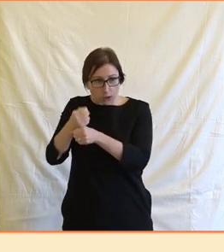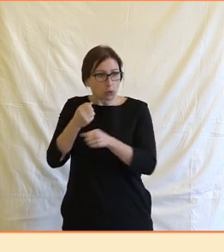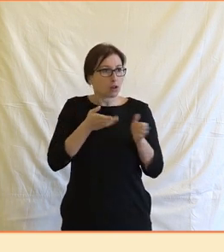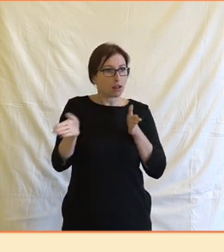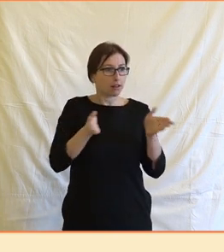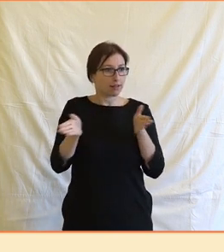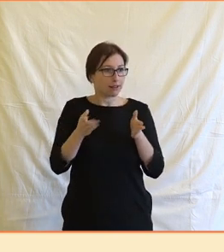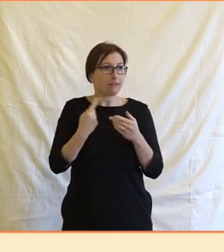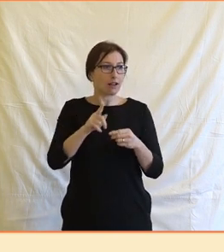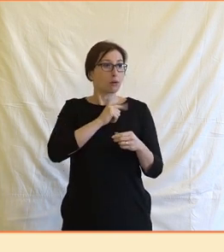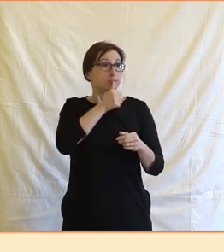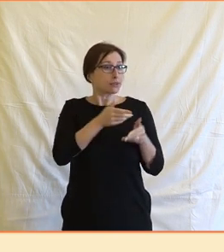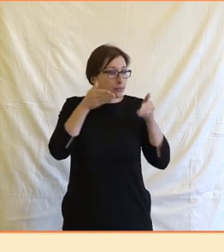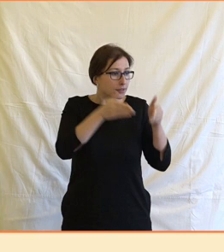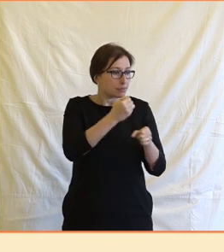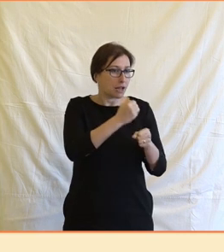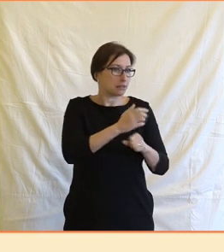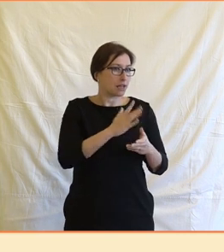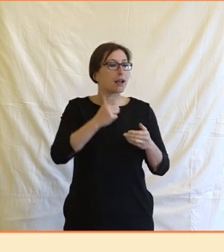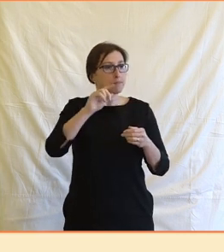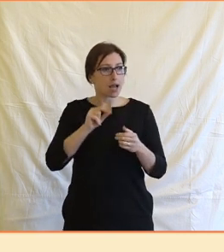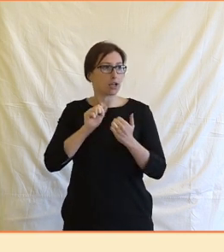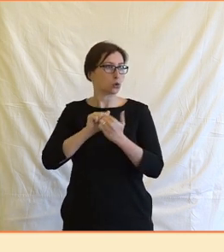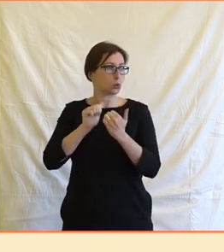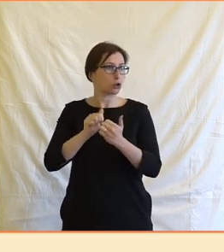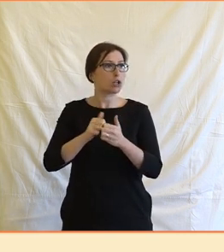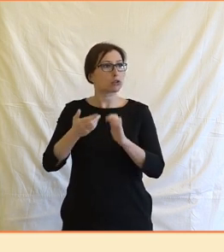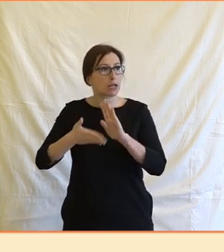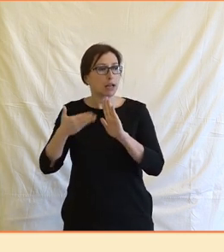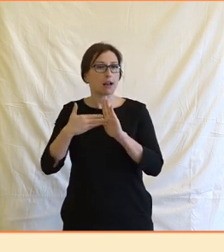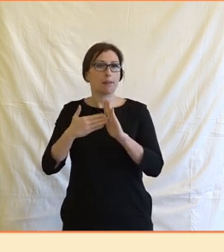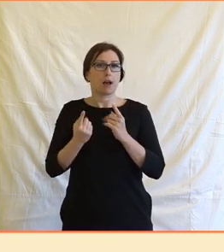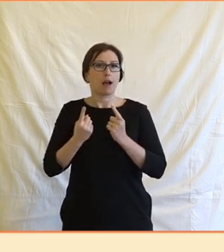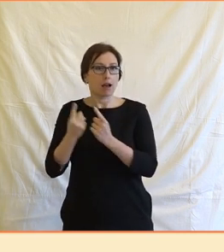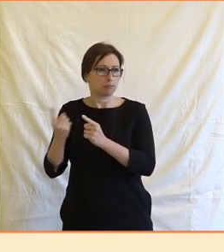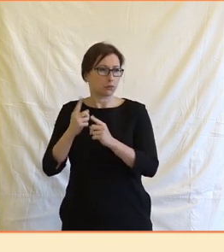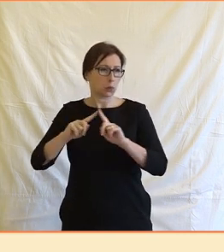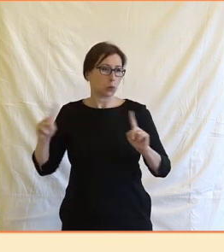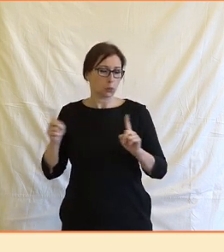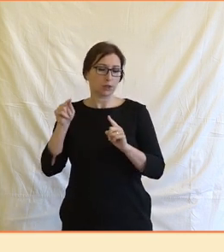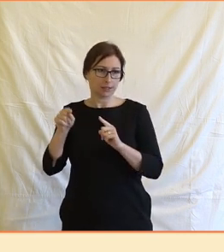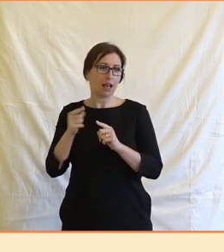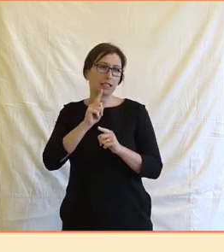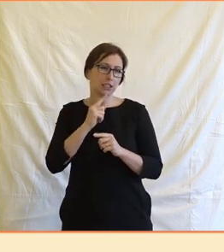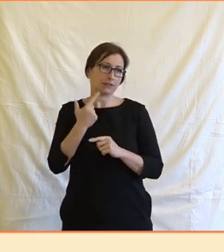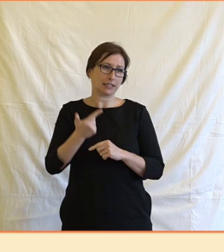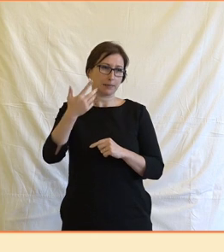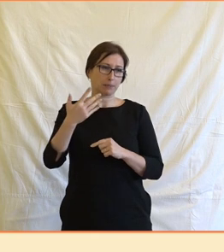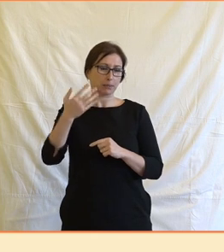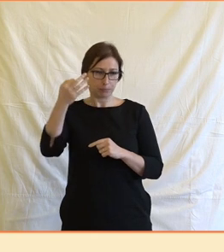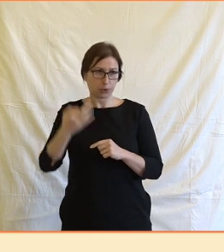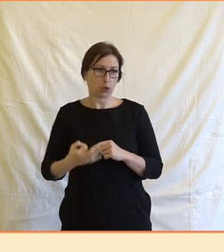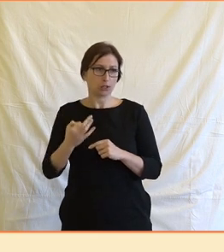minulosti tu zkušenost s reklamou a marketingem mělo 25%, zhruba